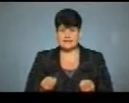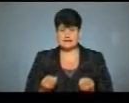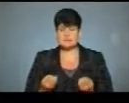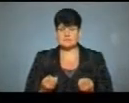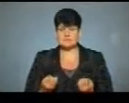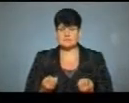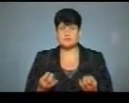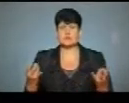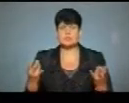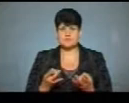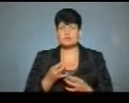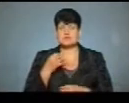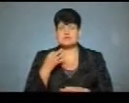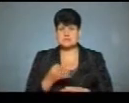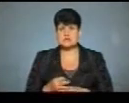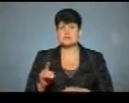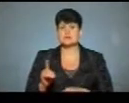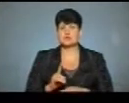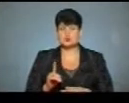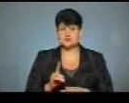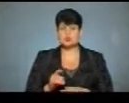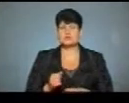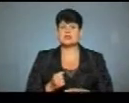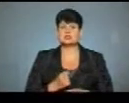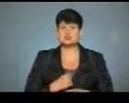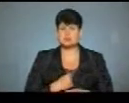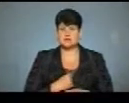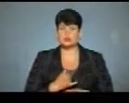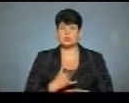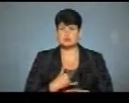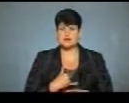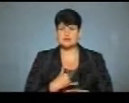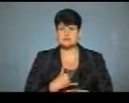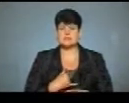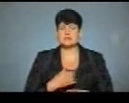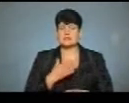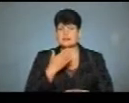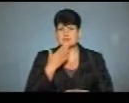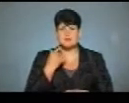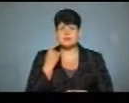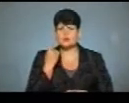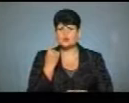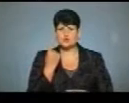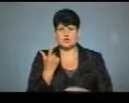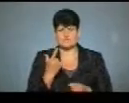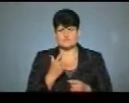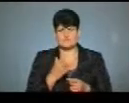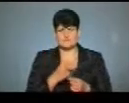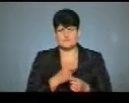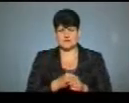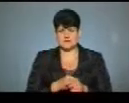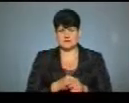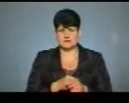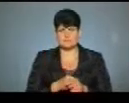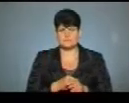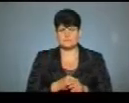день потрібно сказати, що, на жаль, у нас немає жодної української вакцини, тому що вони не випускаються